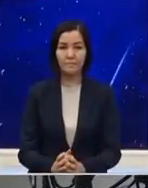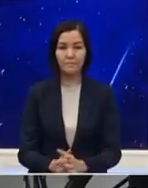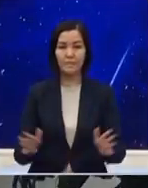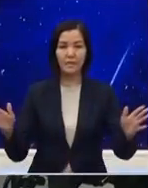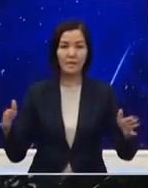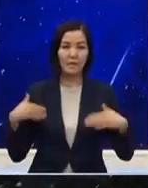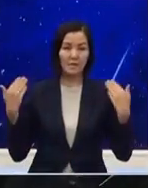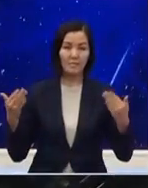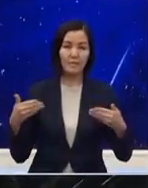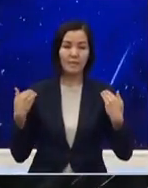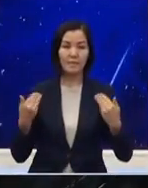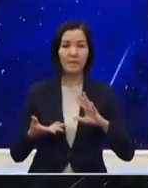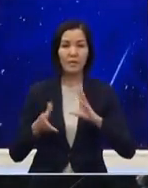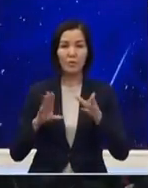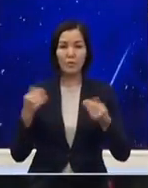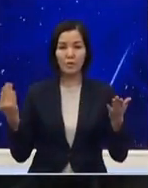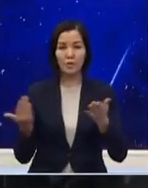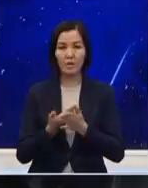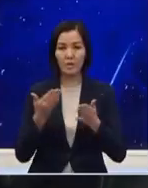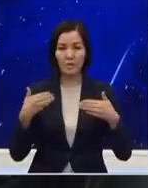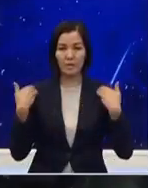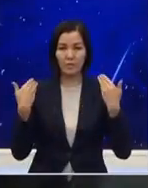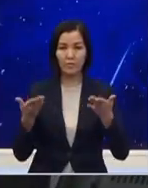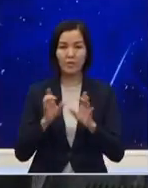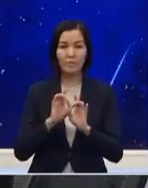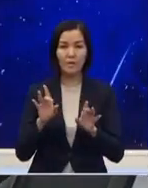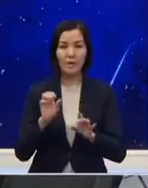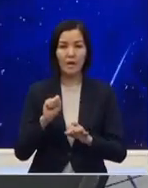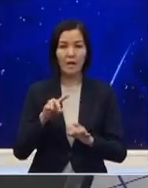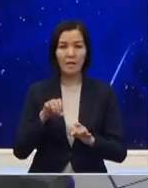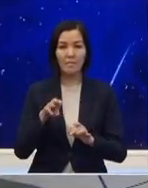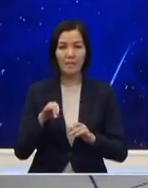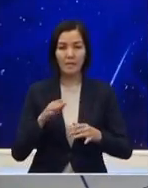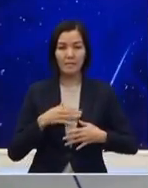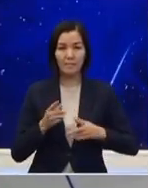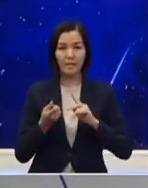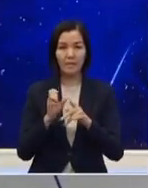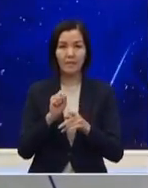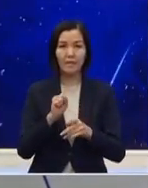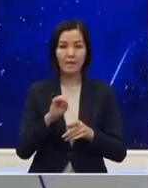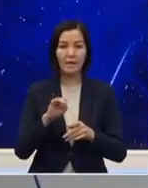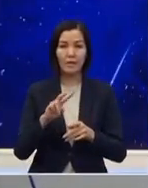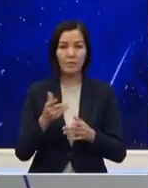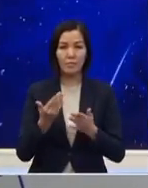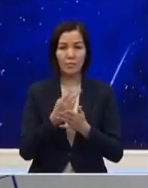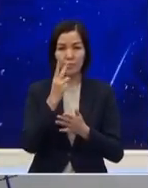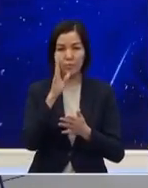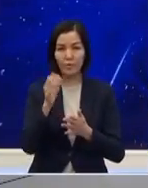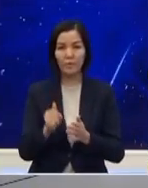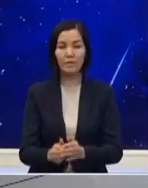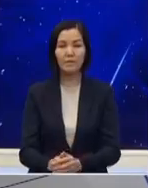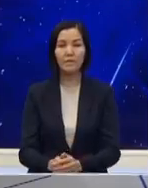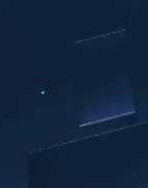Ассаламу алейкум, қадірменді көрермен, тікелей эфирде қорытынды жаңалықтары студияда Алматы Хамид, сурд аудармада Айгүл Жұмашқызы. Бүгін көретіндеріңіз.